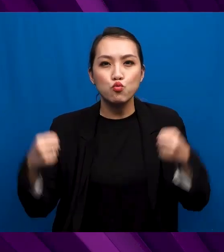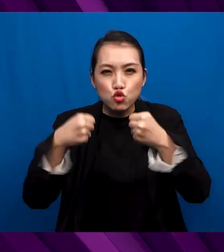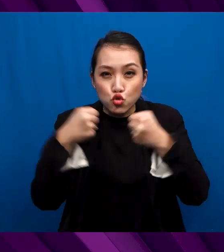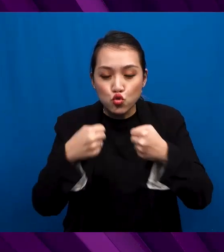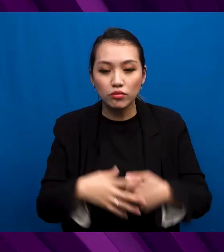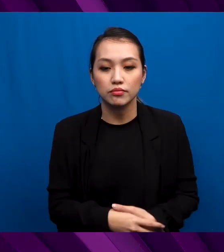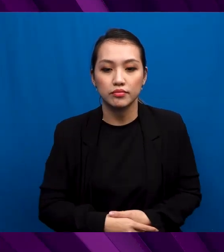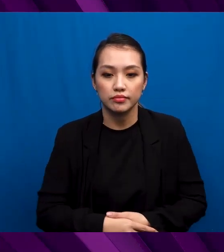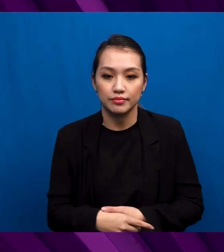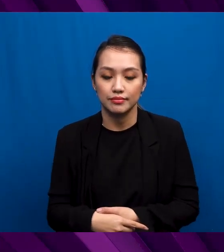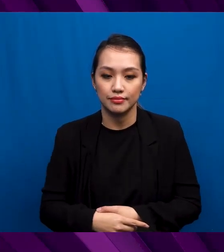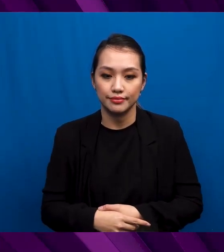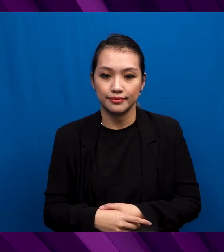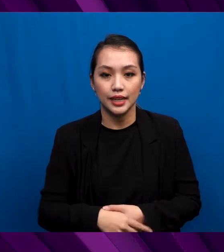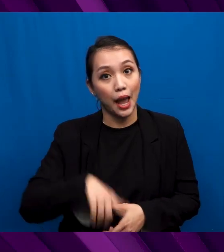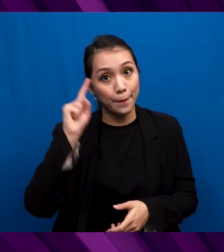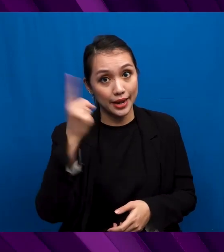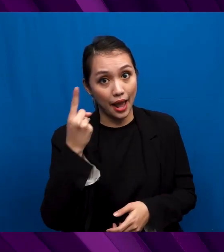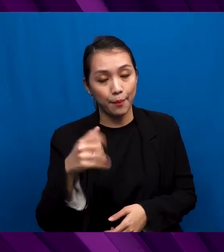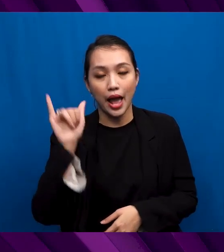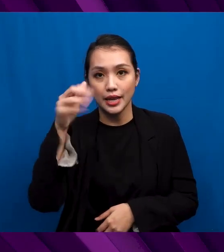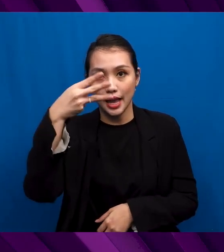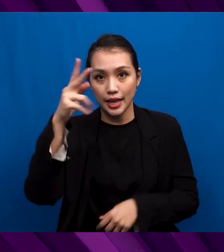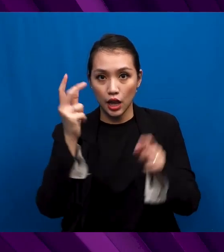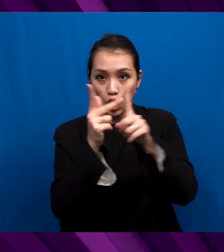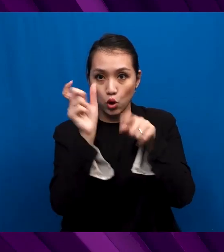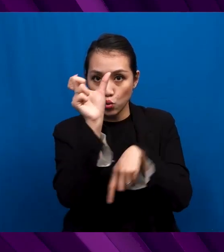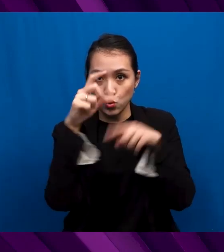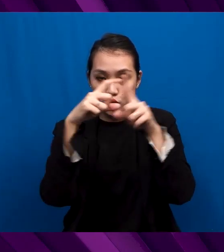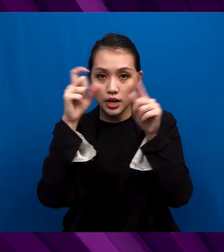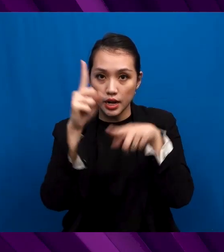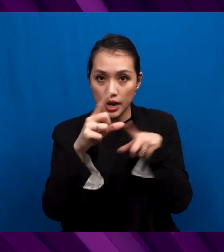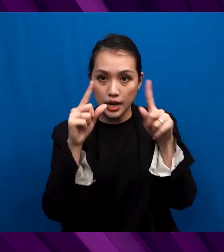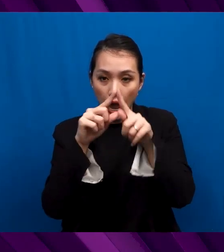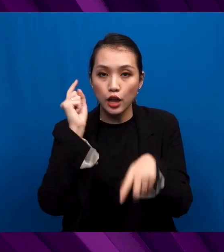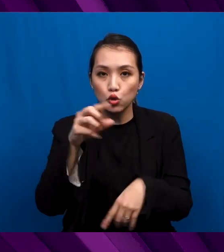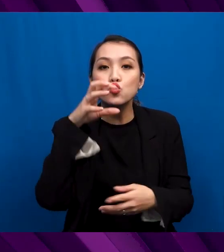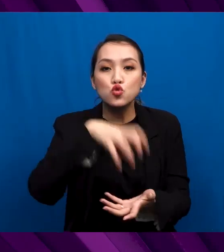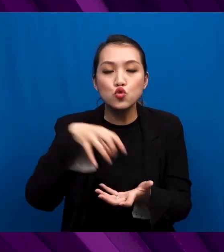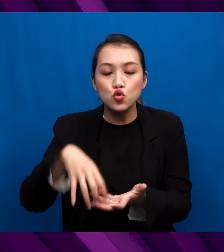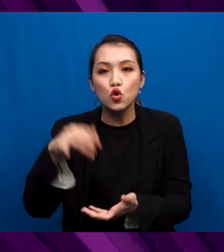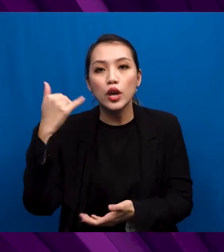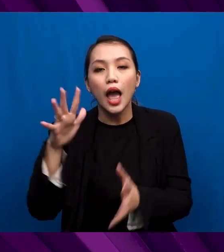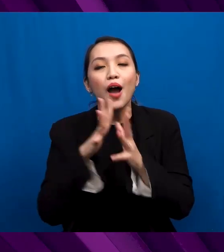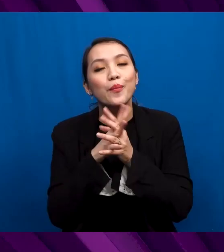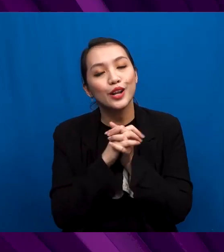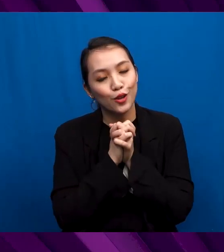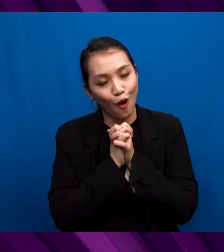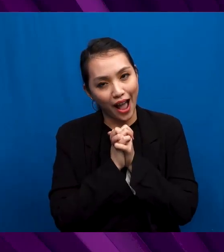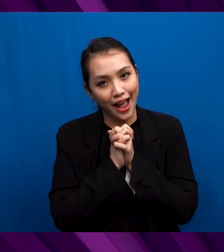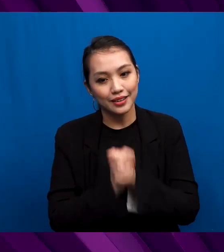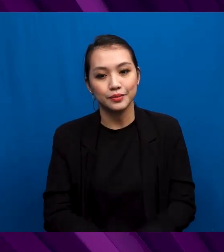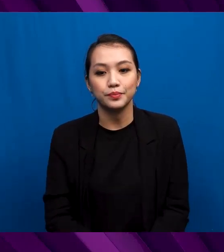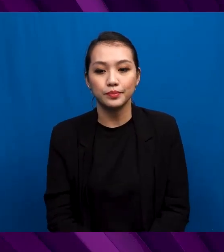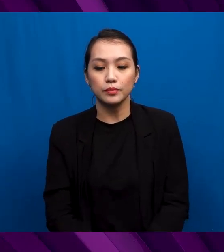kekuatan-kekuatan ini. Ya, yang pertama, Yehuda adalah suku yang berdoa. Makanya Musa mengatakan begini dan